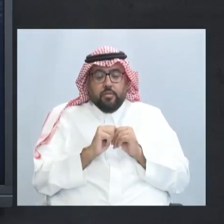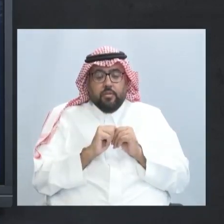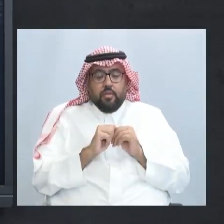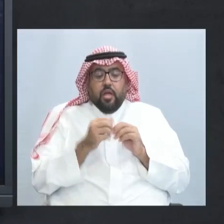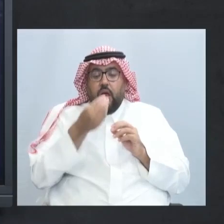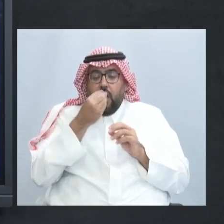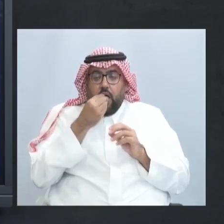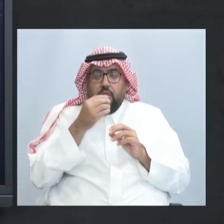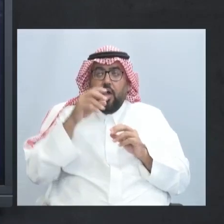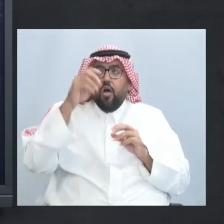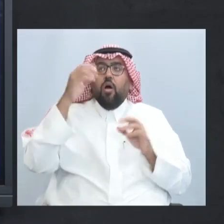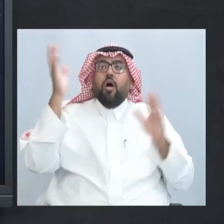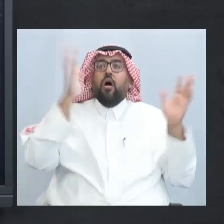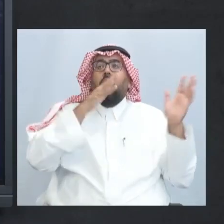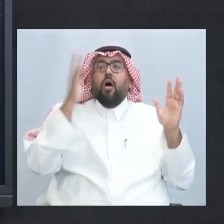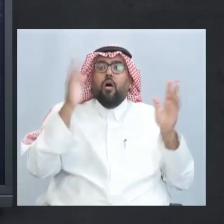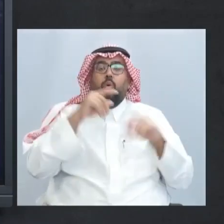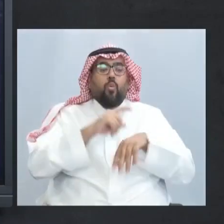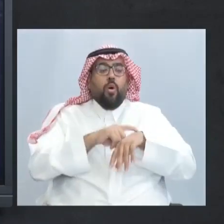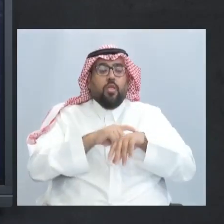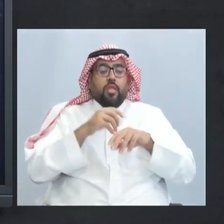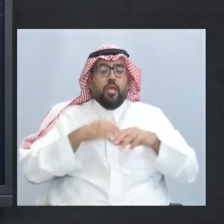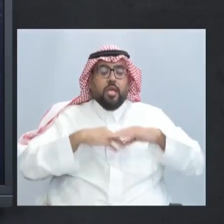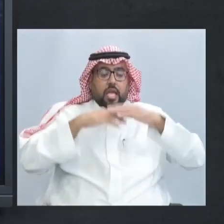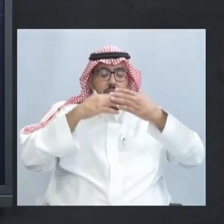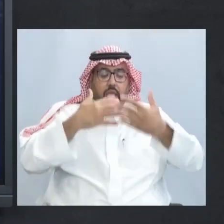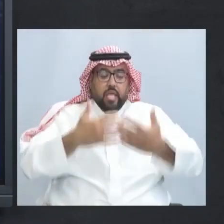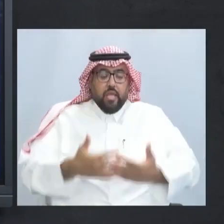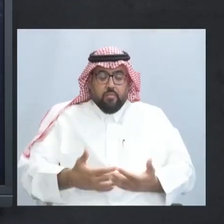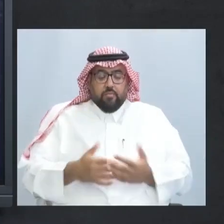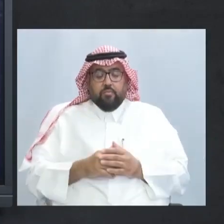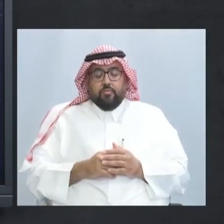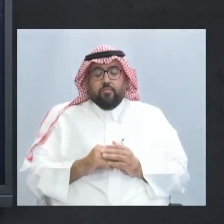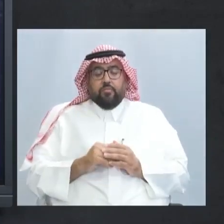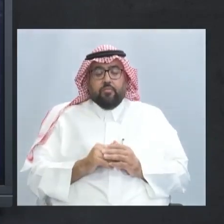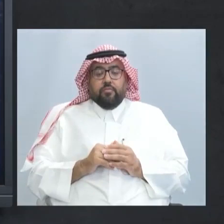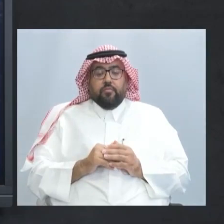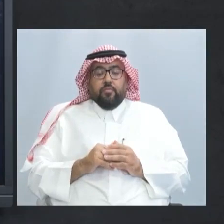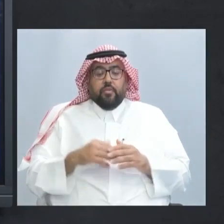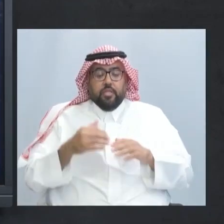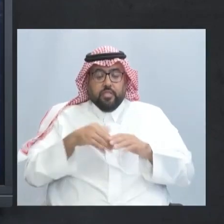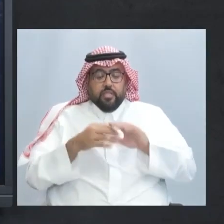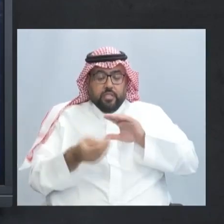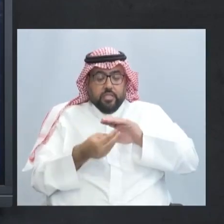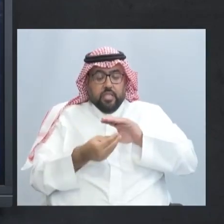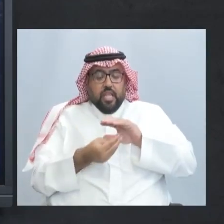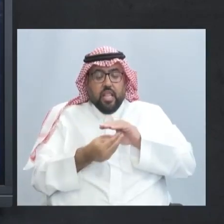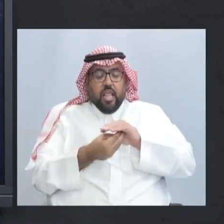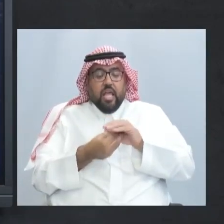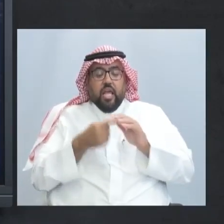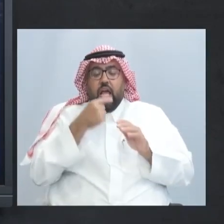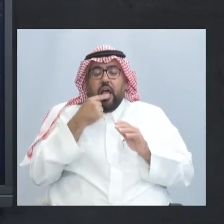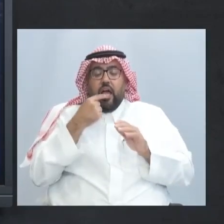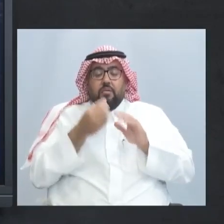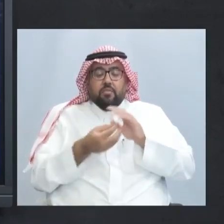الغذاء والاكسجين وفتره الحمل التي يبقى فيها ويكون في الرحم هذا الكيس الذي يبقى فيها الجنين